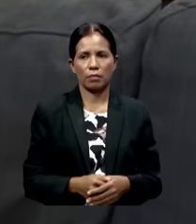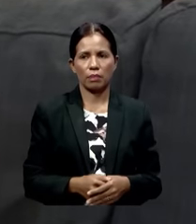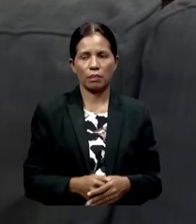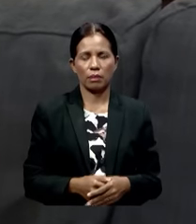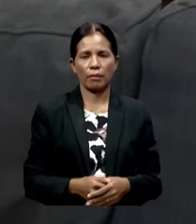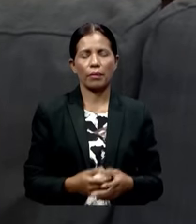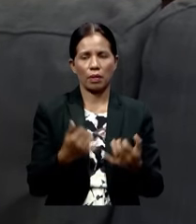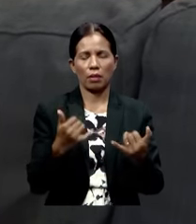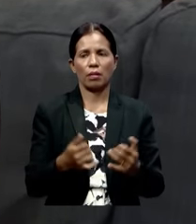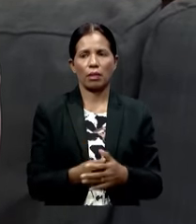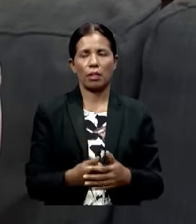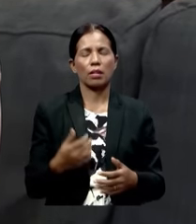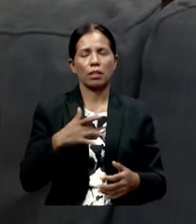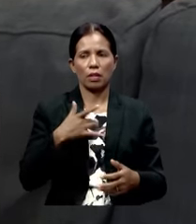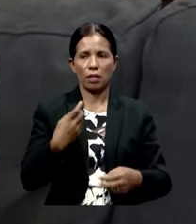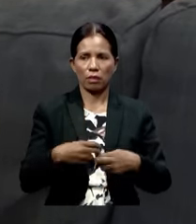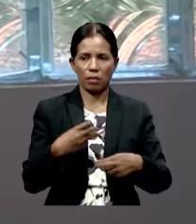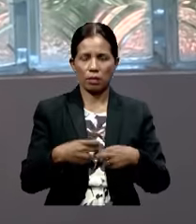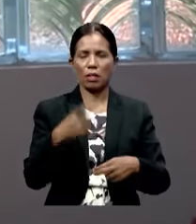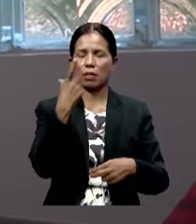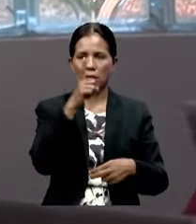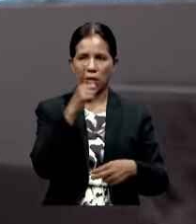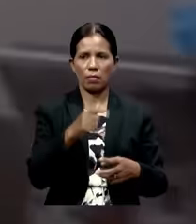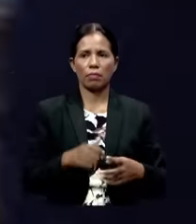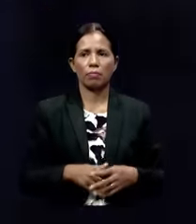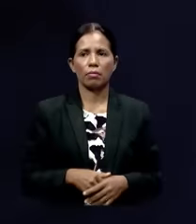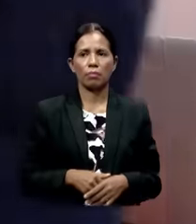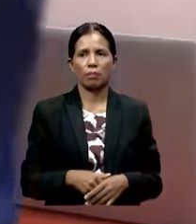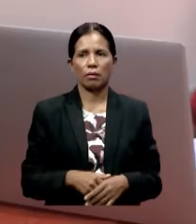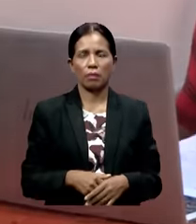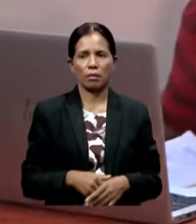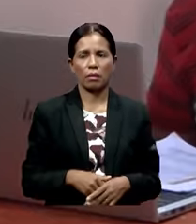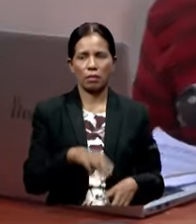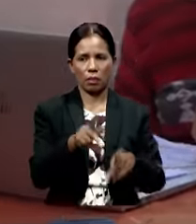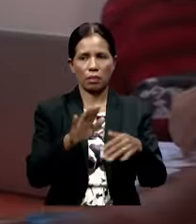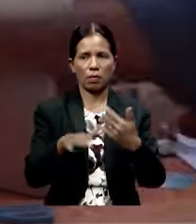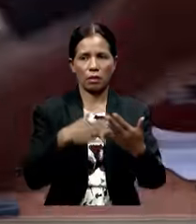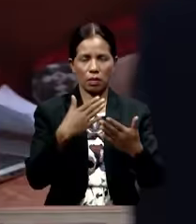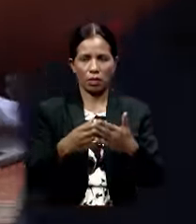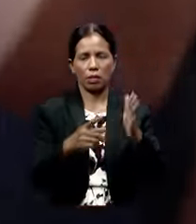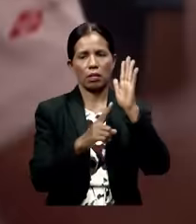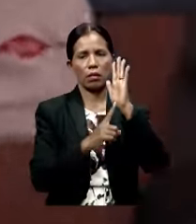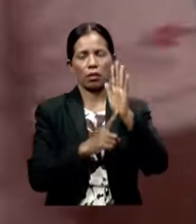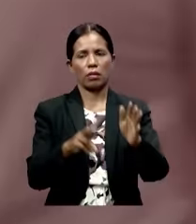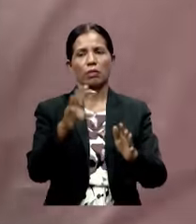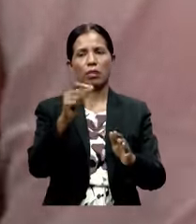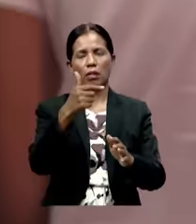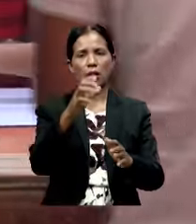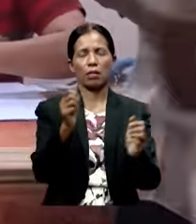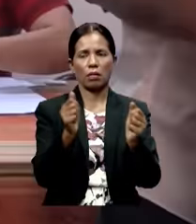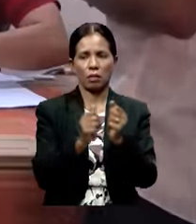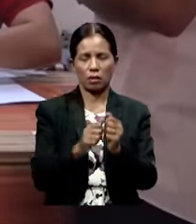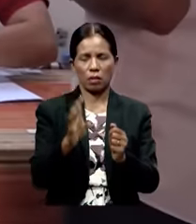mak sinti difficult terus bah lingua. Total candidato CNB maka aplica ba vaga online ne hamutu karihung